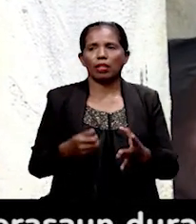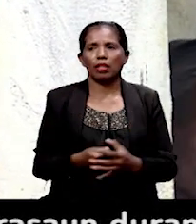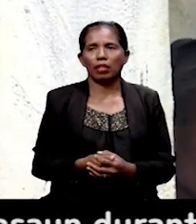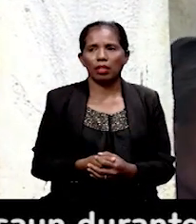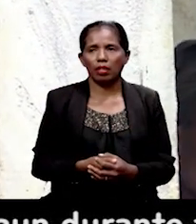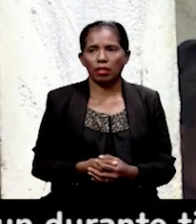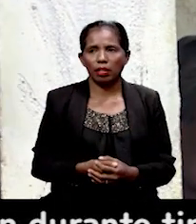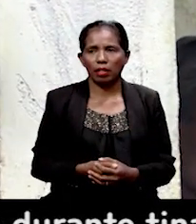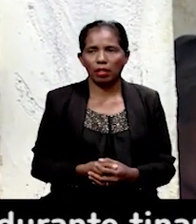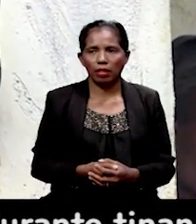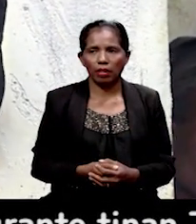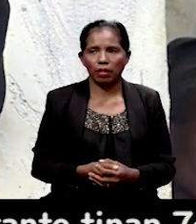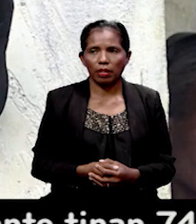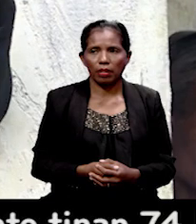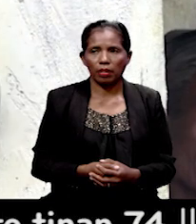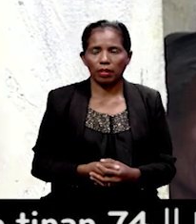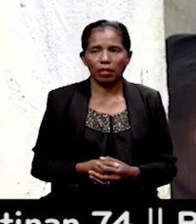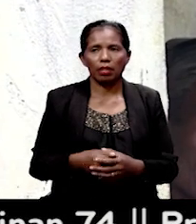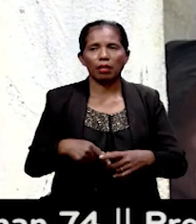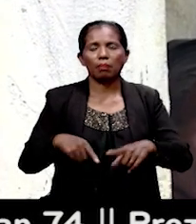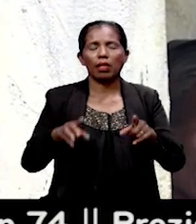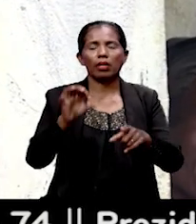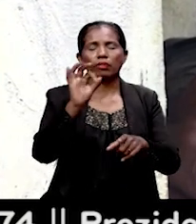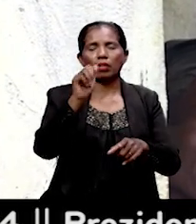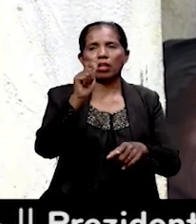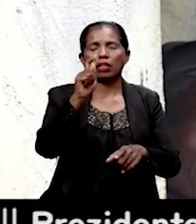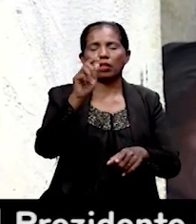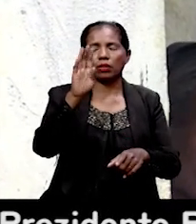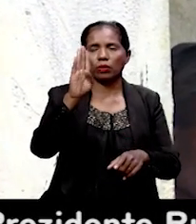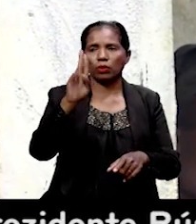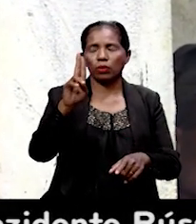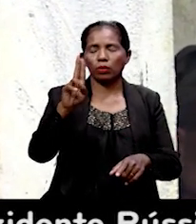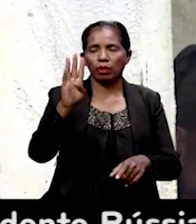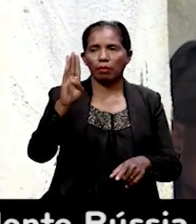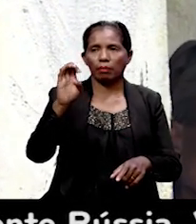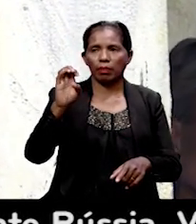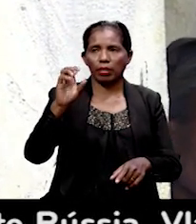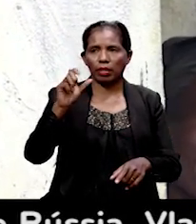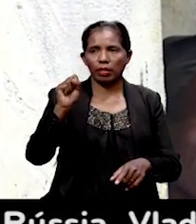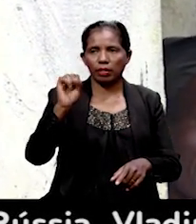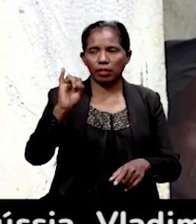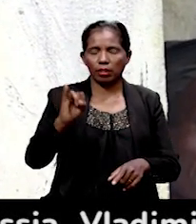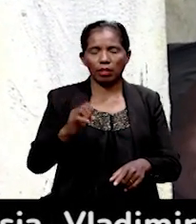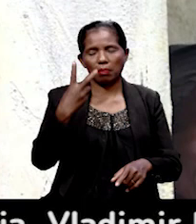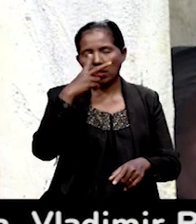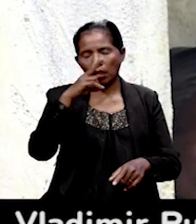komanusai pati ate patubisi ami ya klara in dene ate kan sa abiau ni nakari semo jela